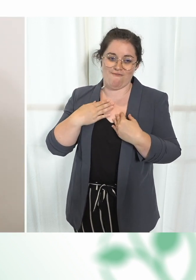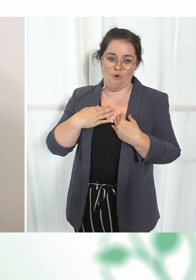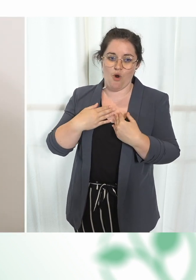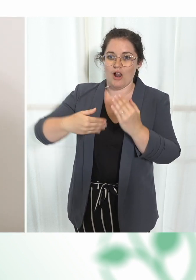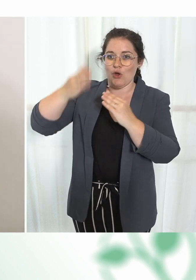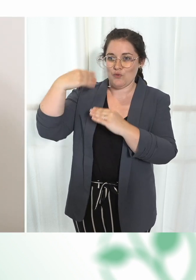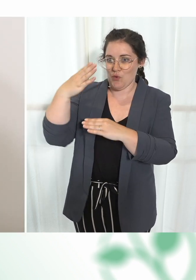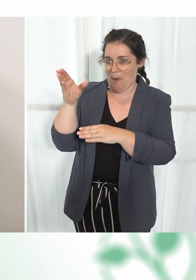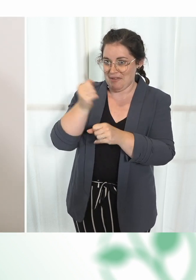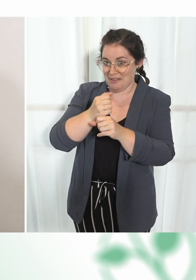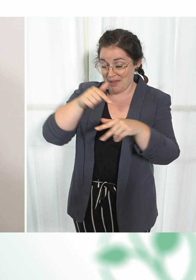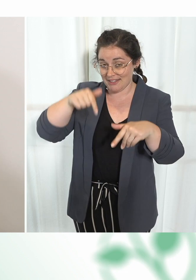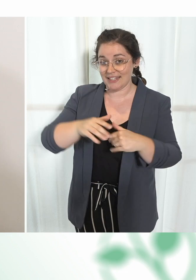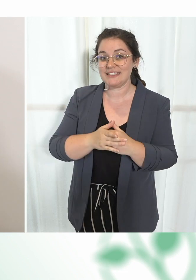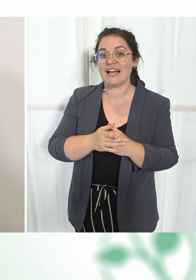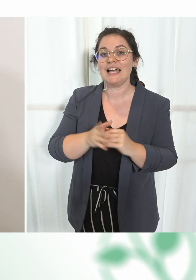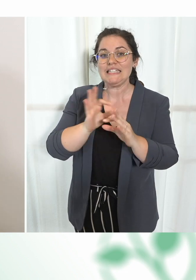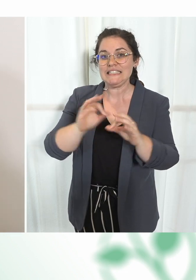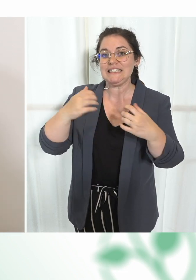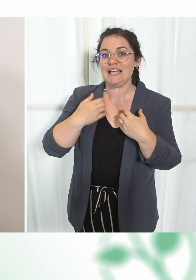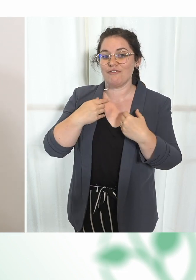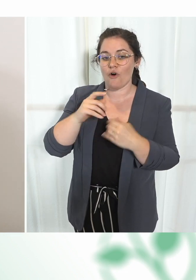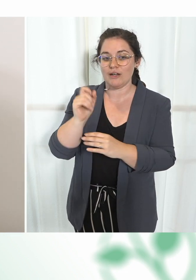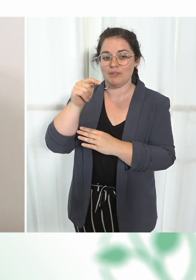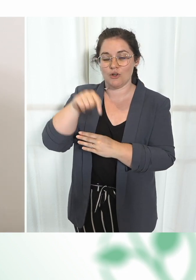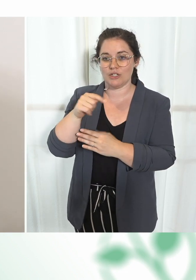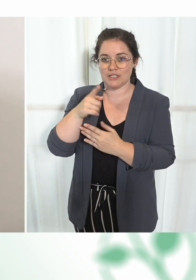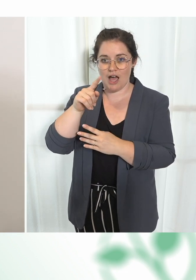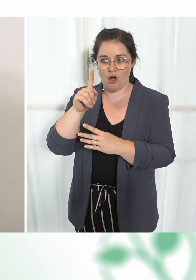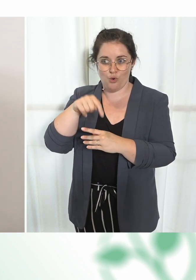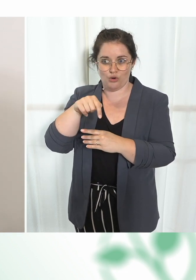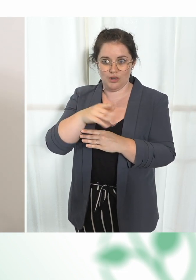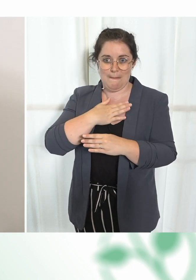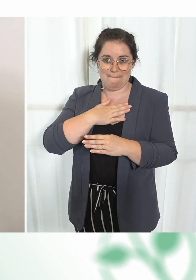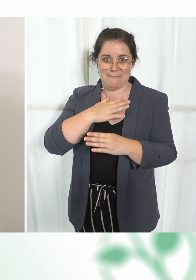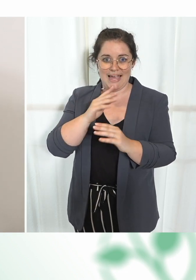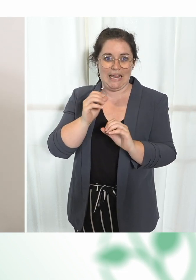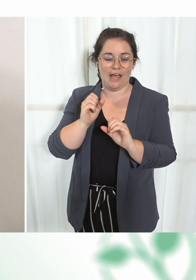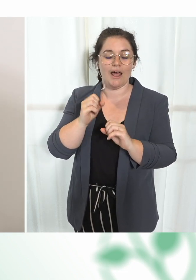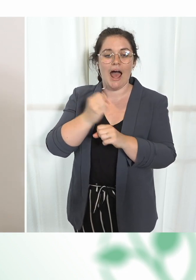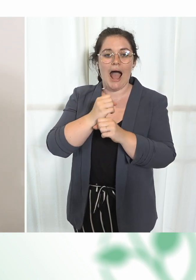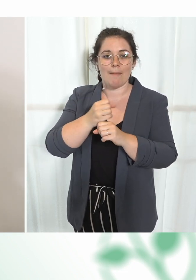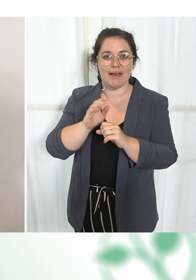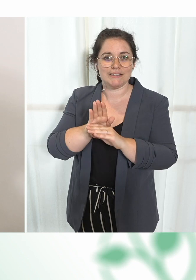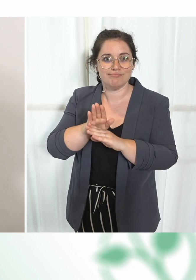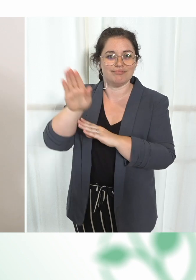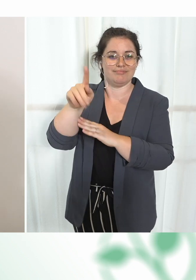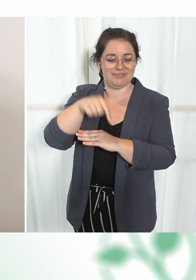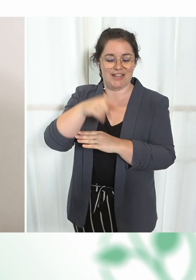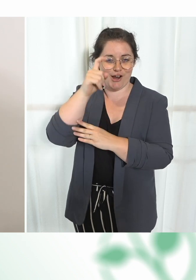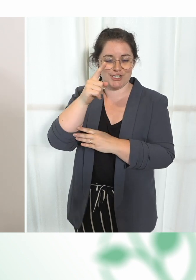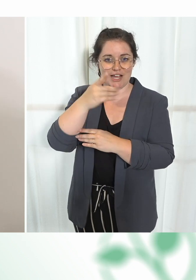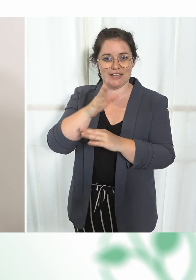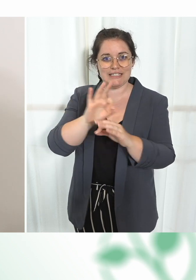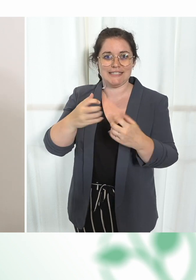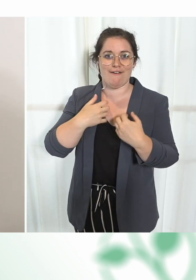ehemalige IKEA-Mitarbeiterin und freue mich ganz besonders, dass ich auch im Restaurant bin, da ich da meine Karriere gestartet habe. Und umso mehr freut es mich, wenn man diese